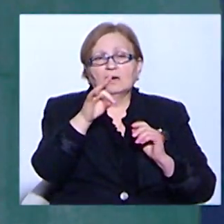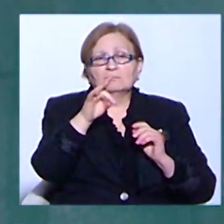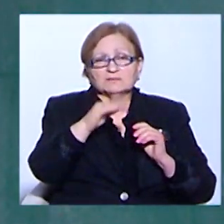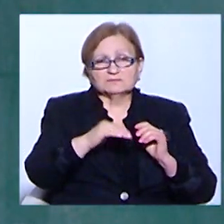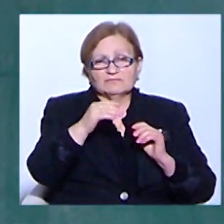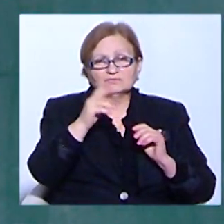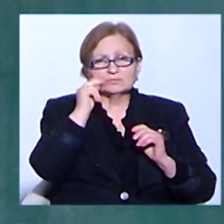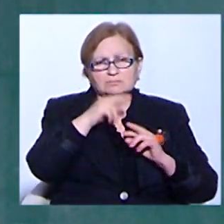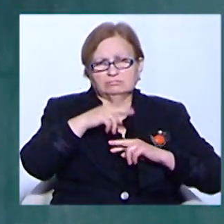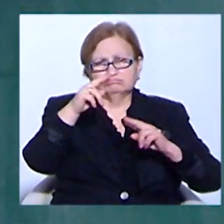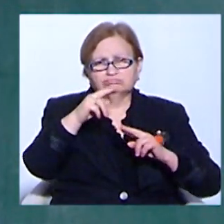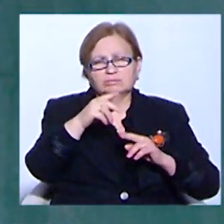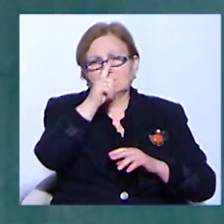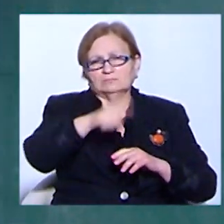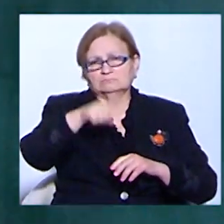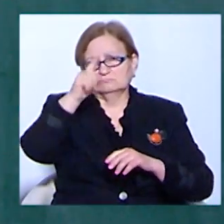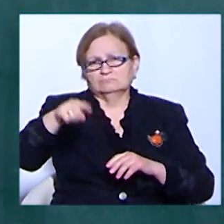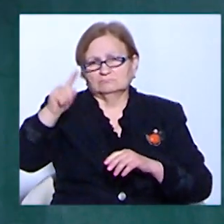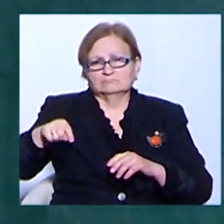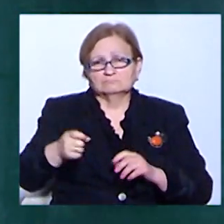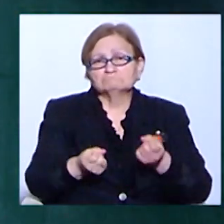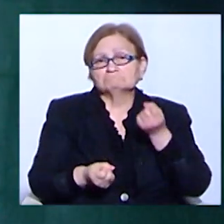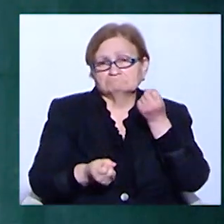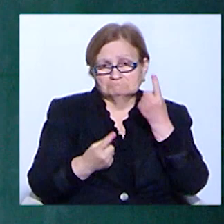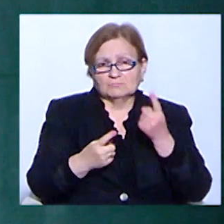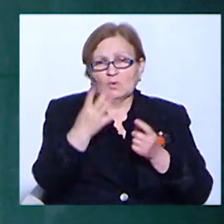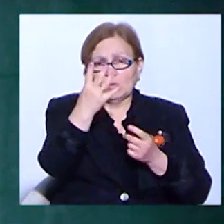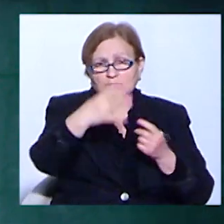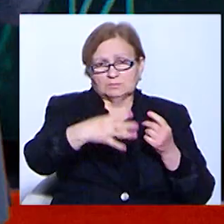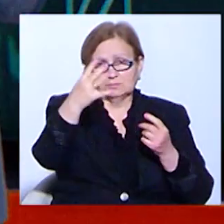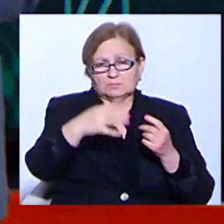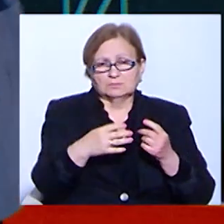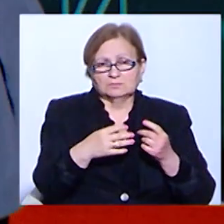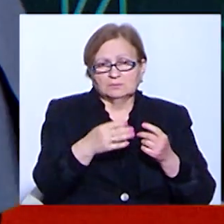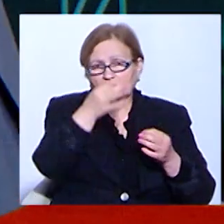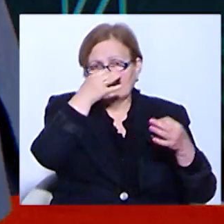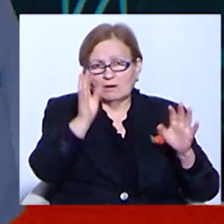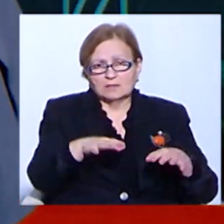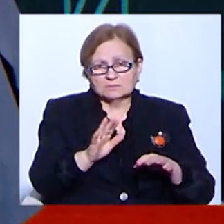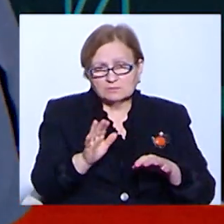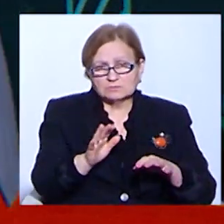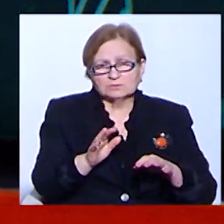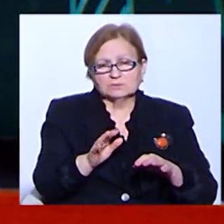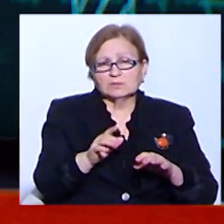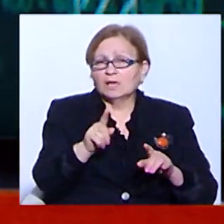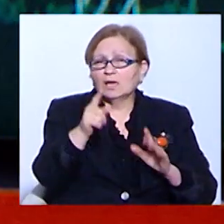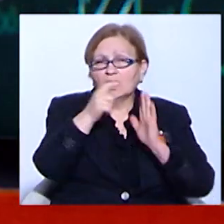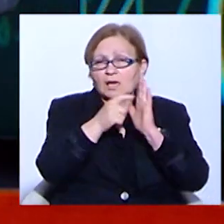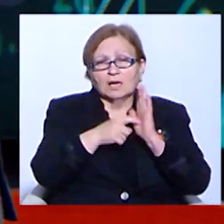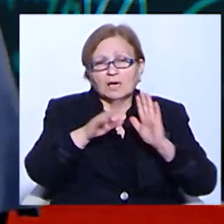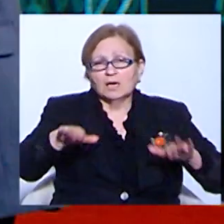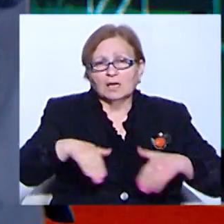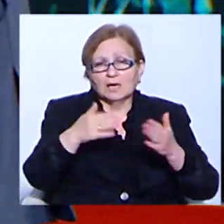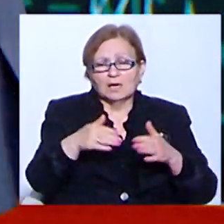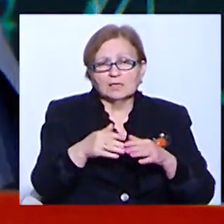იკვეცება, ყველაფერი ა ეს წავიდა, აღმოჩნდა რომ რიცხვებში არც არაფერი არ დარჩა, მაგრამ ჩვენ ვიცით, როცა გაყოფისას არაფერი